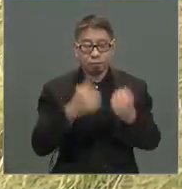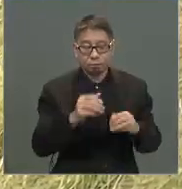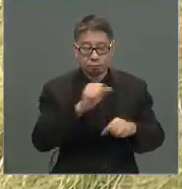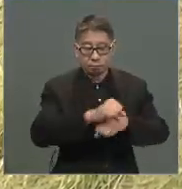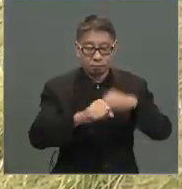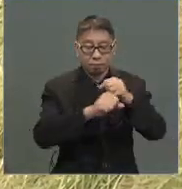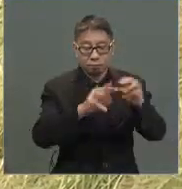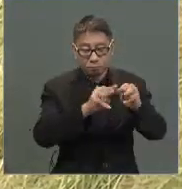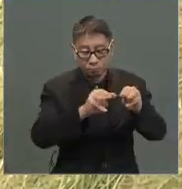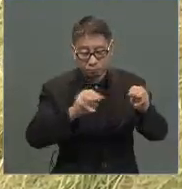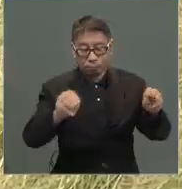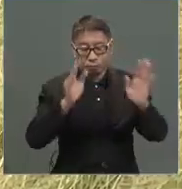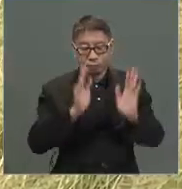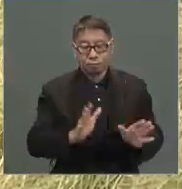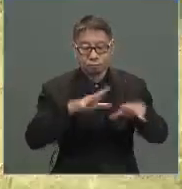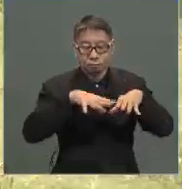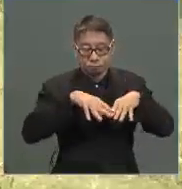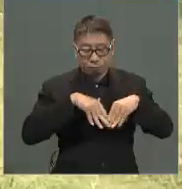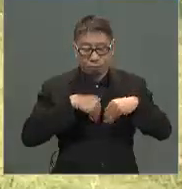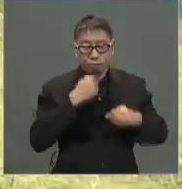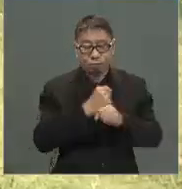โดยได้เชิญตัวแทนจากหน่วยงานที่เกี่ยวข้องอย่างเช่นผู้ส่งออกโรงสีผู้ตรวจคุณภาพกรมวิชาการเกษตรกรมการข้าวยังไม่ได้วางกรอบต้องประกาศใช้เมื่อไหร่นะครับแต่การสร้างมาตรฐานข้าวกข7 9นั้นจะสร้างความเชื่อมั่นในการทำตลาดทำให้ผู้บริโภคมั่นใจคุณภาพของข้าวลงไทยซึ่งจะส่งผลดีต่อการส่งออกสินค้าเข้าไทยในอนาคตด้วย